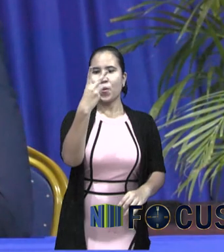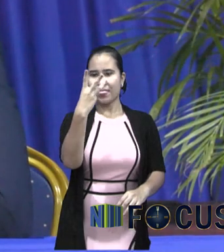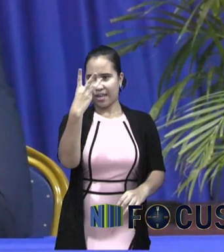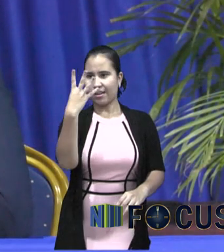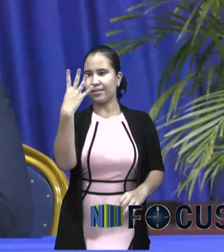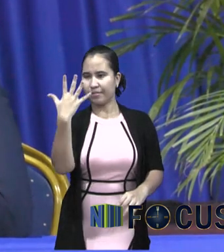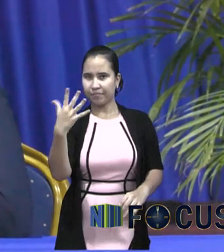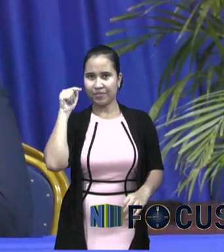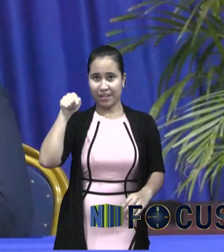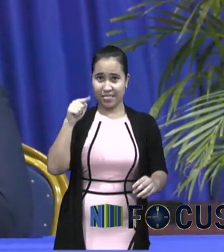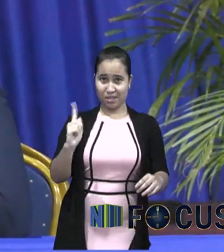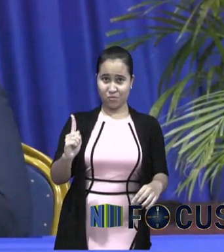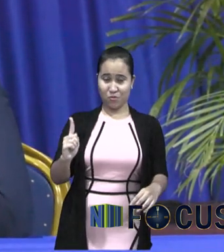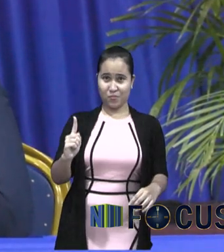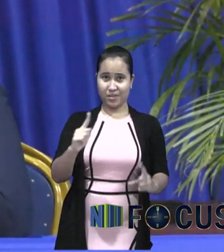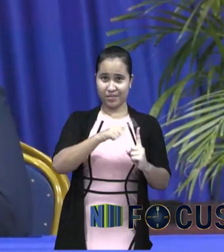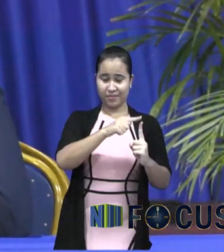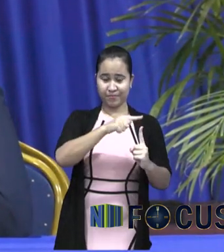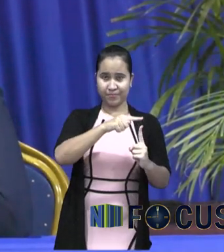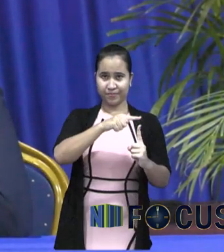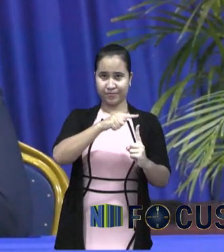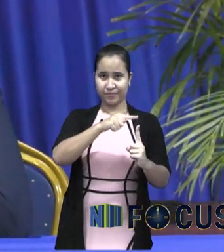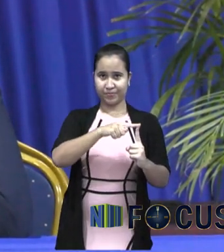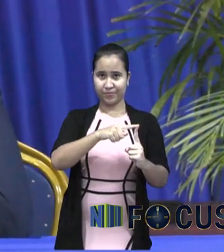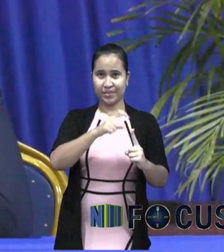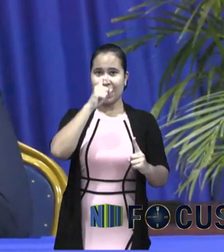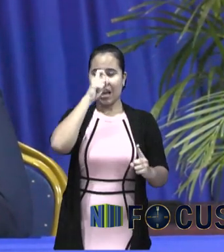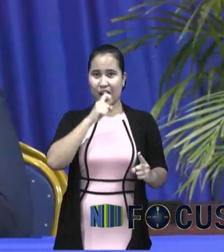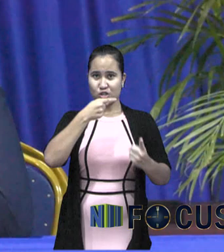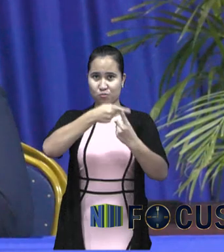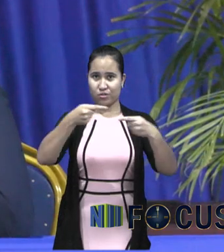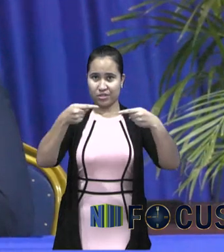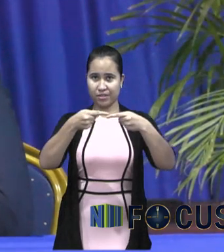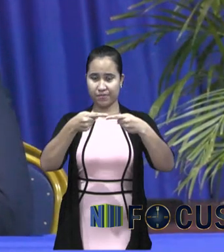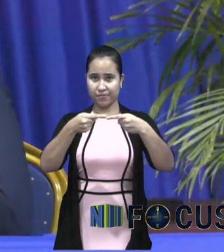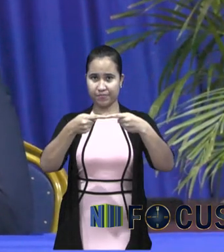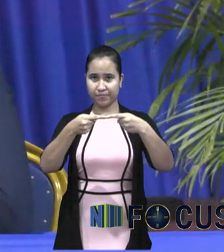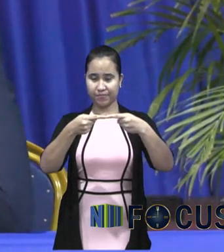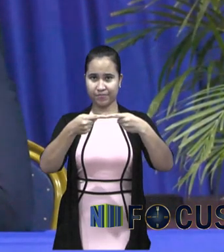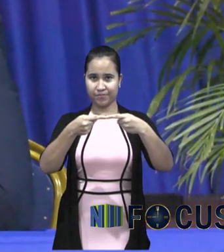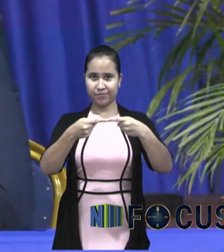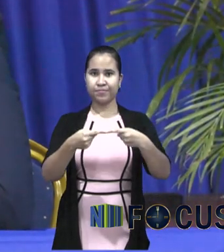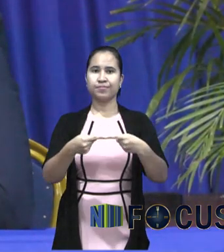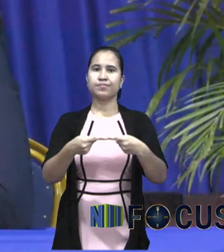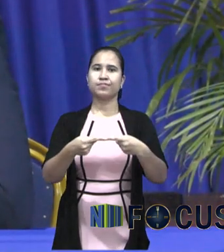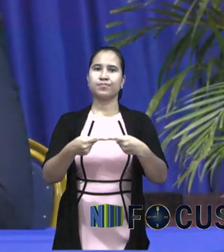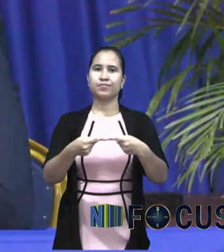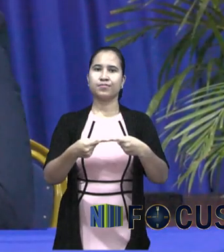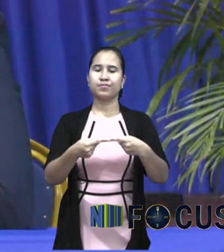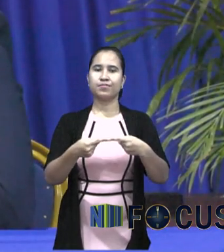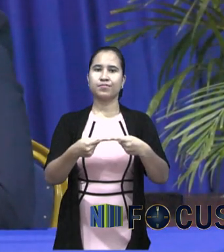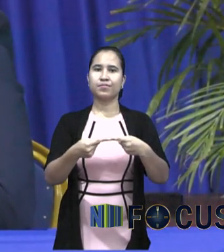van dat moment uit af, als je positief bent bevonden, bij de 9, zodra je begin de